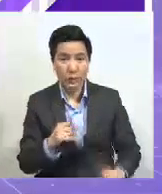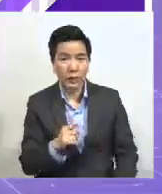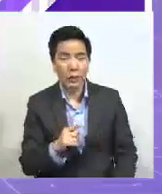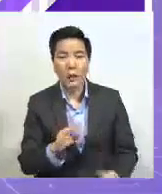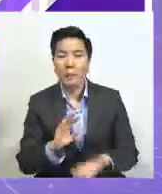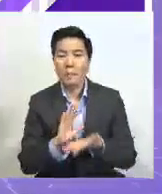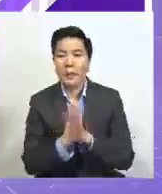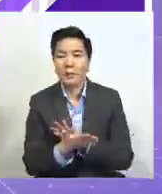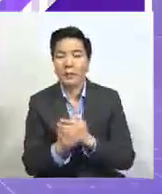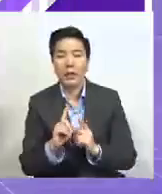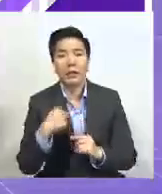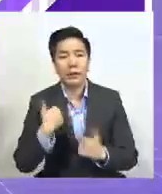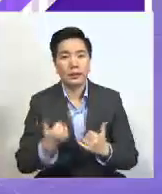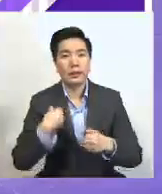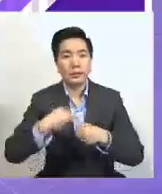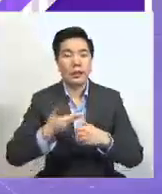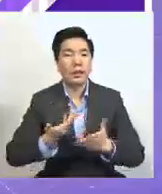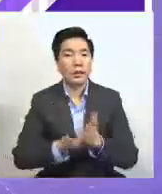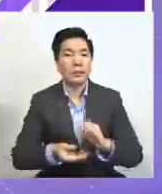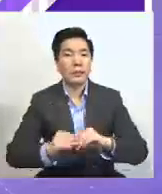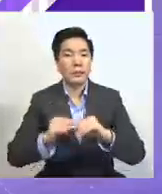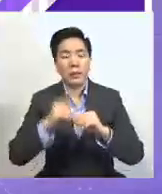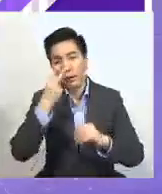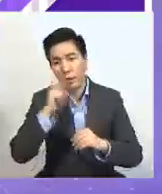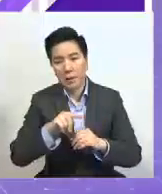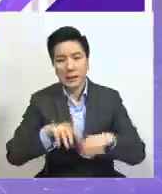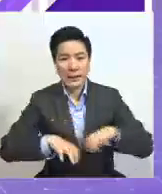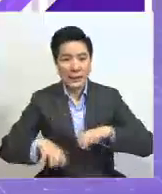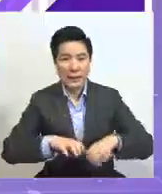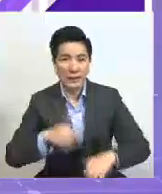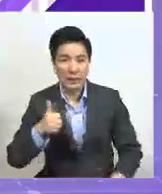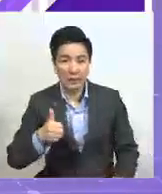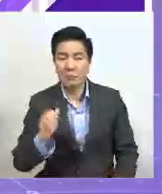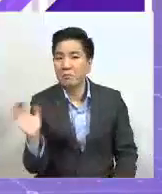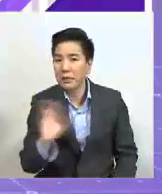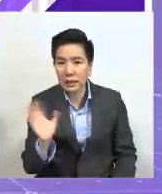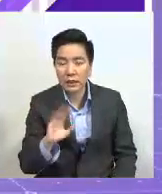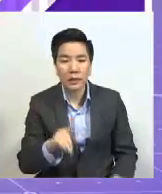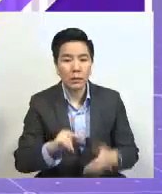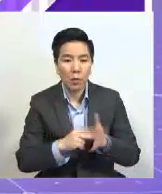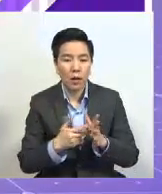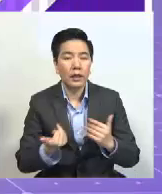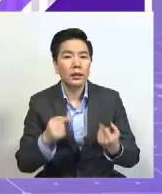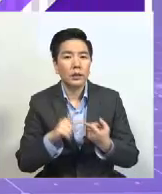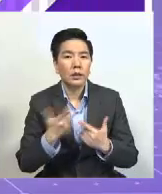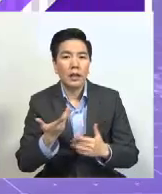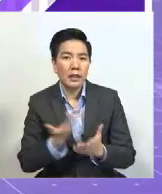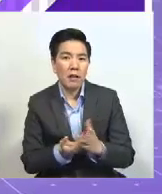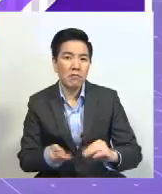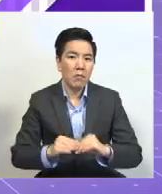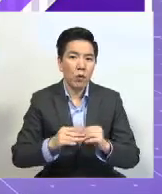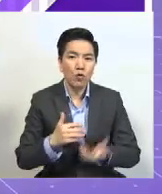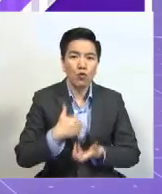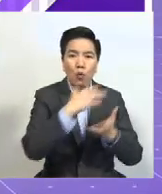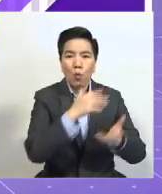ลับกันก็คือว่าการที่ราคาน้ำมันสูงขึ้นมันไม่ได้เกิดจากการที่เขาเป็นบริหารจัดการปริมาณน้ำมันแต่เกิดจากการที่เขาส่งไม่